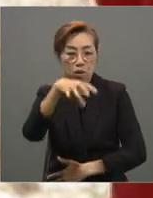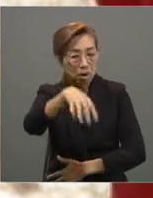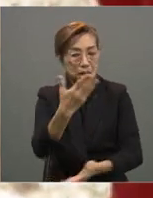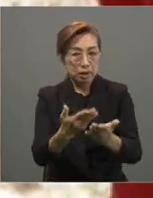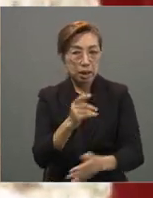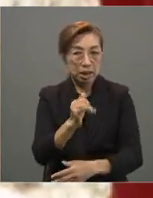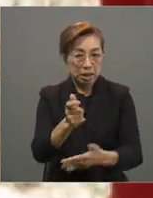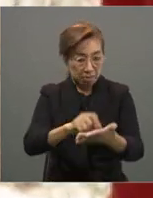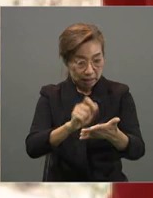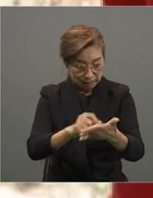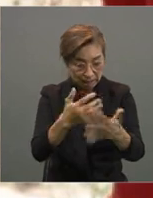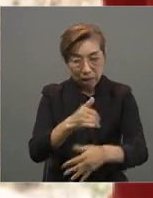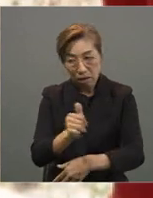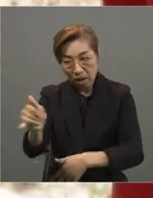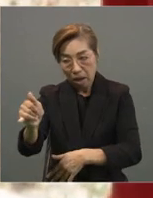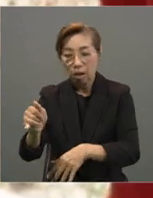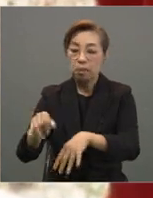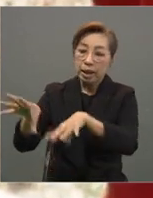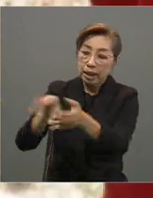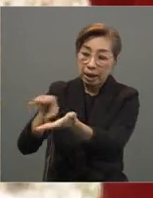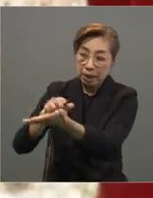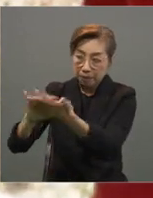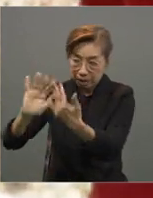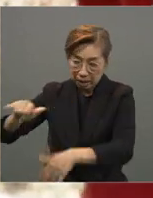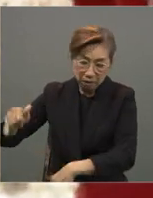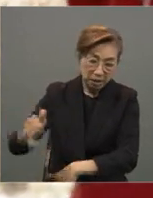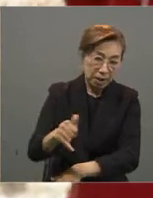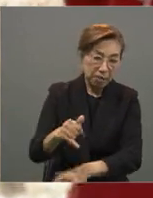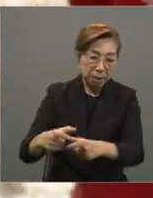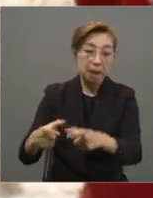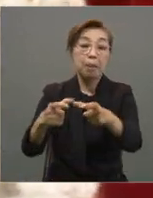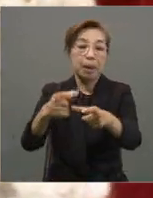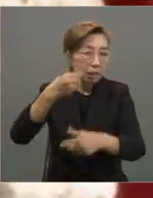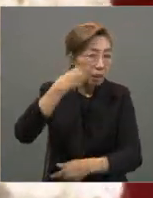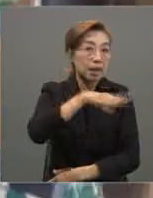ถ้าิ่นออกจากป่ามาเนาะก็คือเอาหางบัอ่ะค่ะมาคืนให้กับเจ้าหน้า